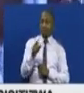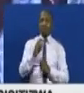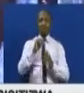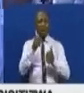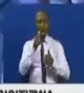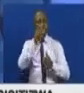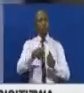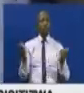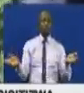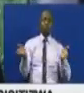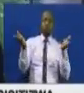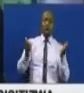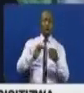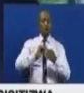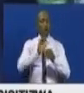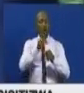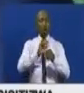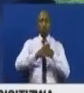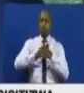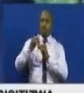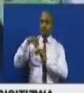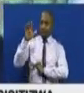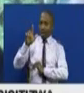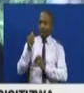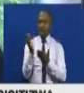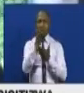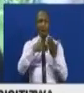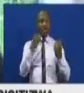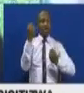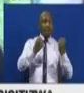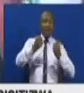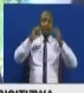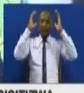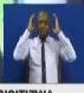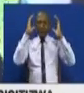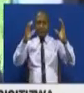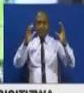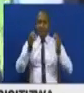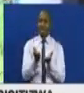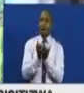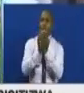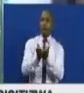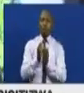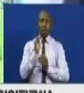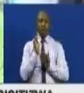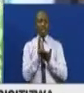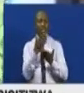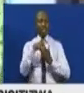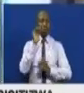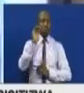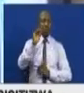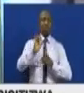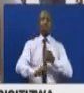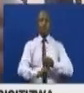upatu kuongeza wigo wake wa matumizi, baadhi ya madereva wa mabasi na wadau wa sekta usafirishaji wanaunga mkono utaratibu